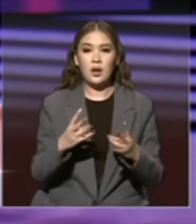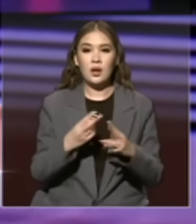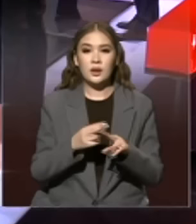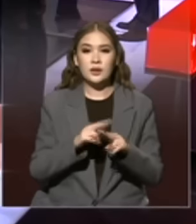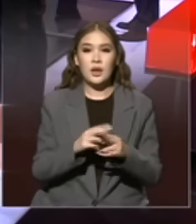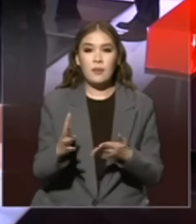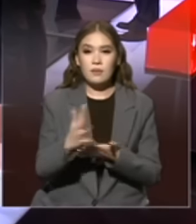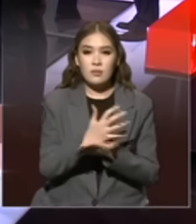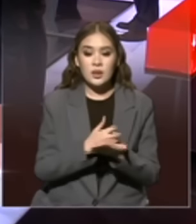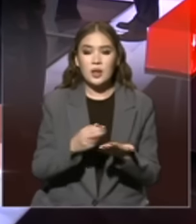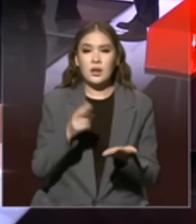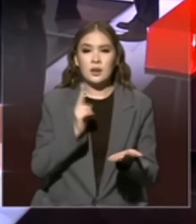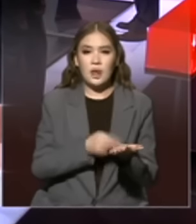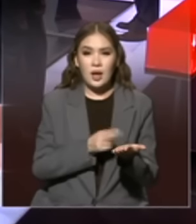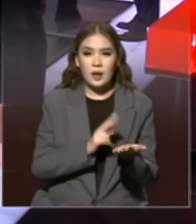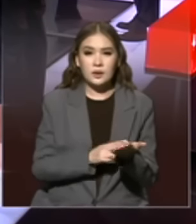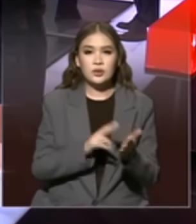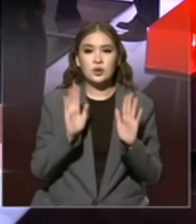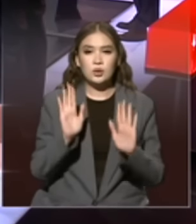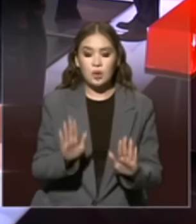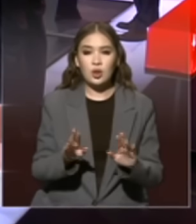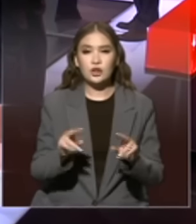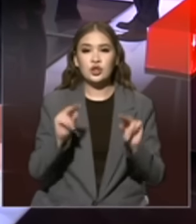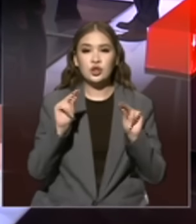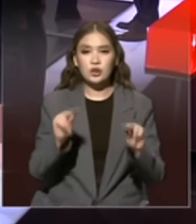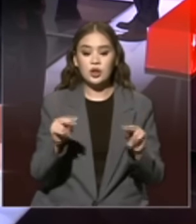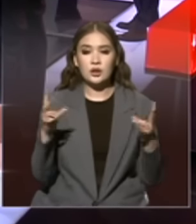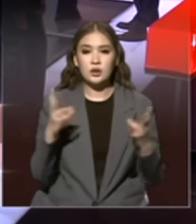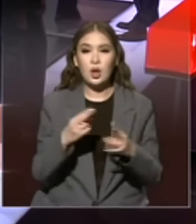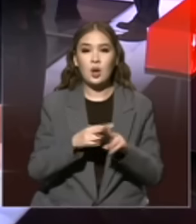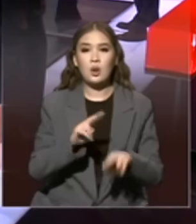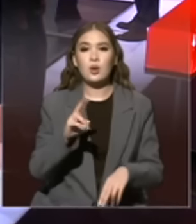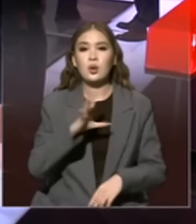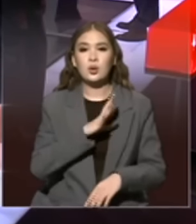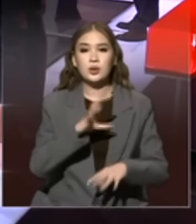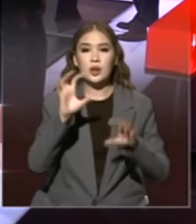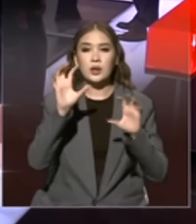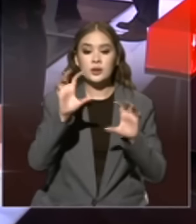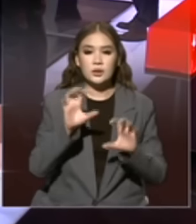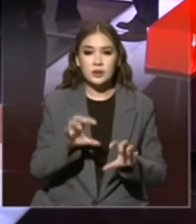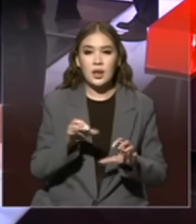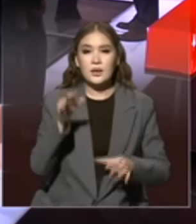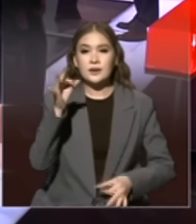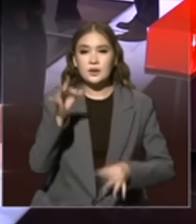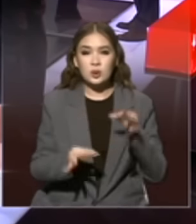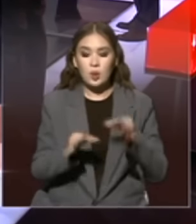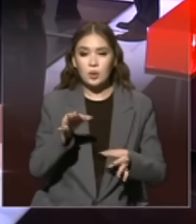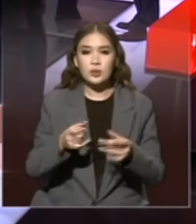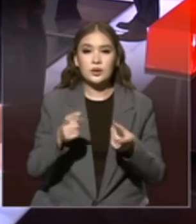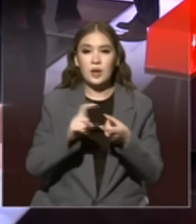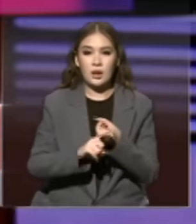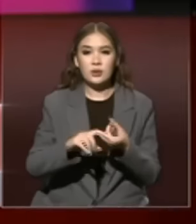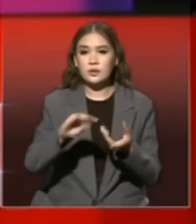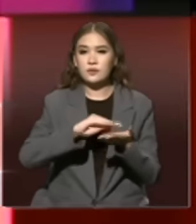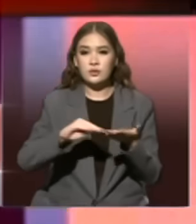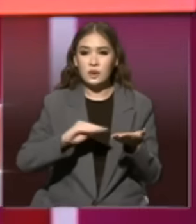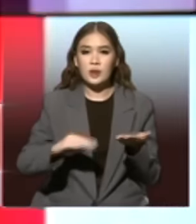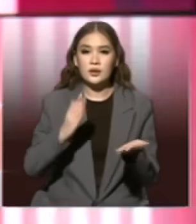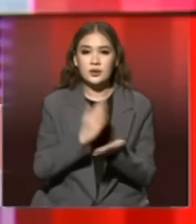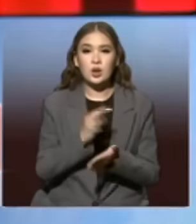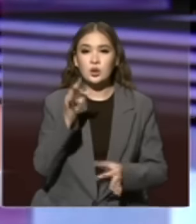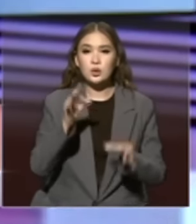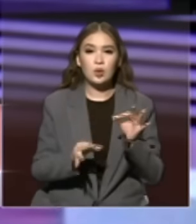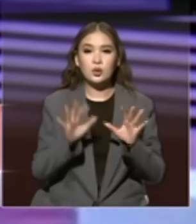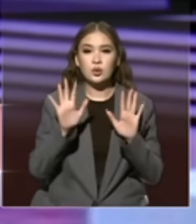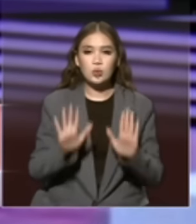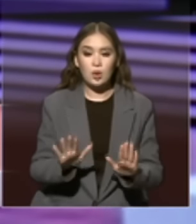айғақпен, дәлелдемелермен қана сот шешіледі. Өзі конституцияда сот және соттар мәртебесі туралы заңда да жазылған. Сот тек